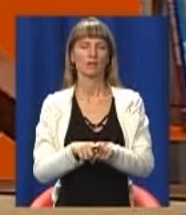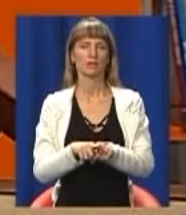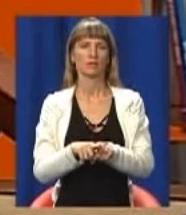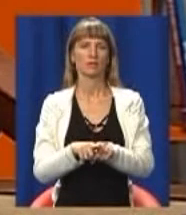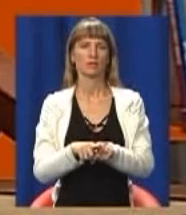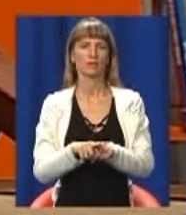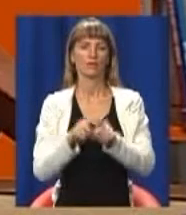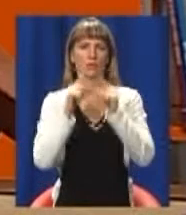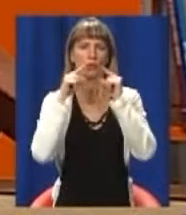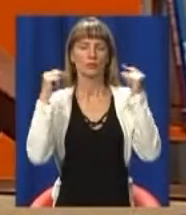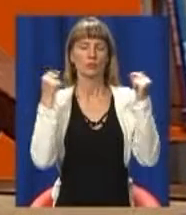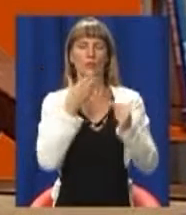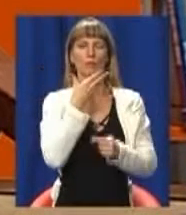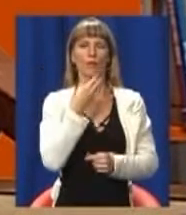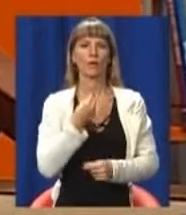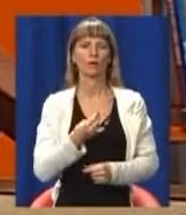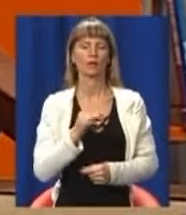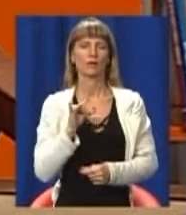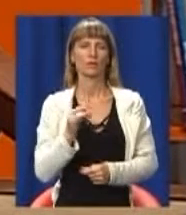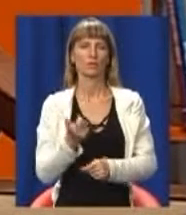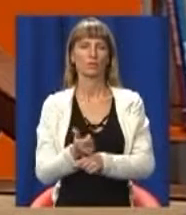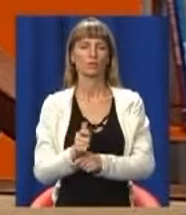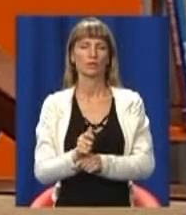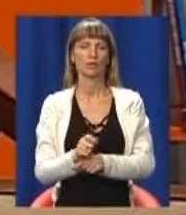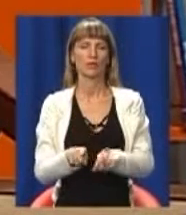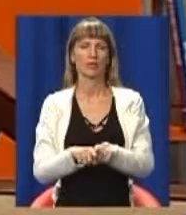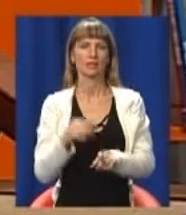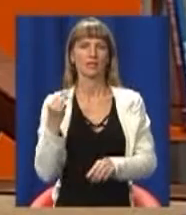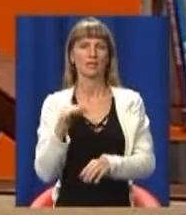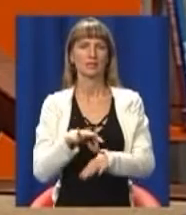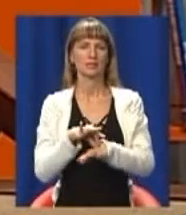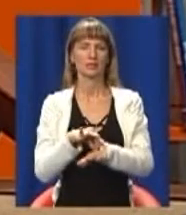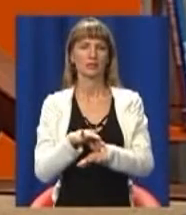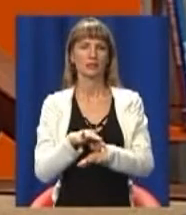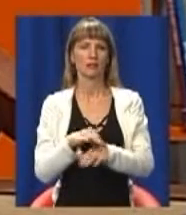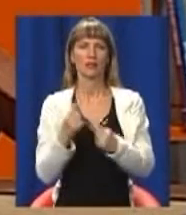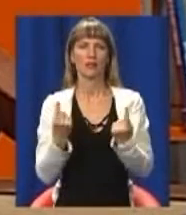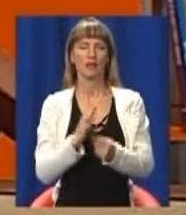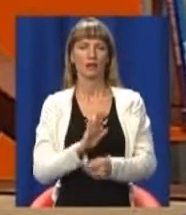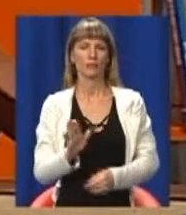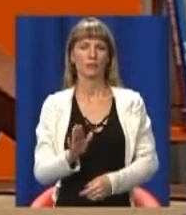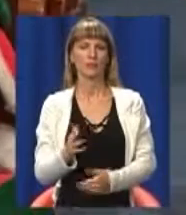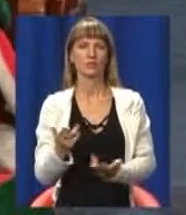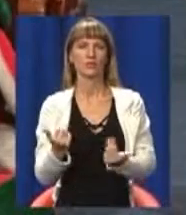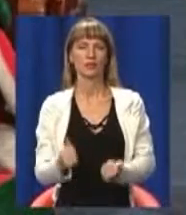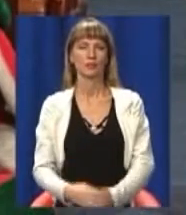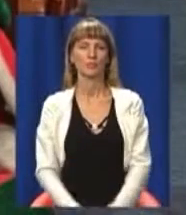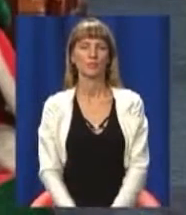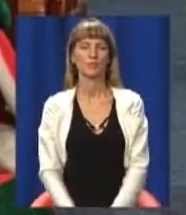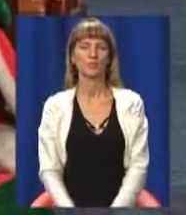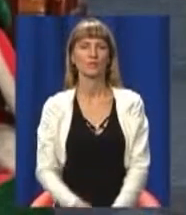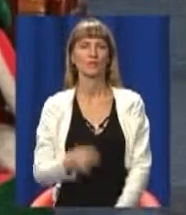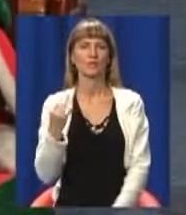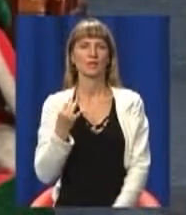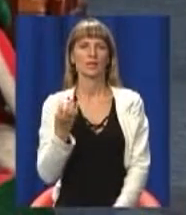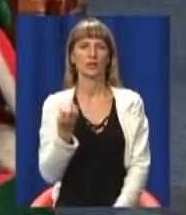так. Борода та дуже така шкірка, така м'яка. Незвичайна, мабуть. Так,